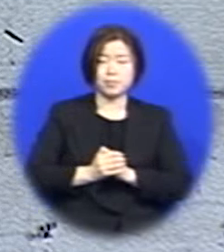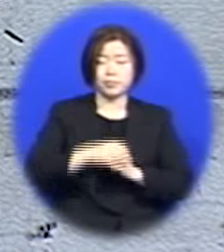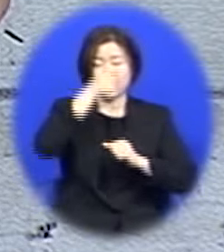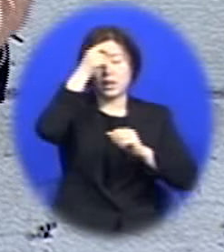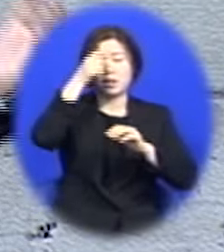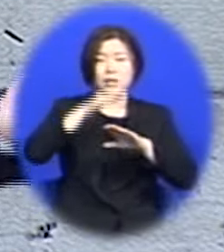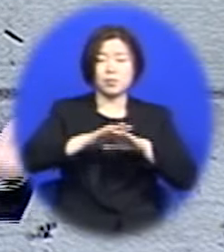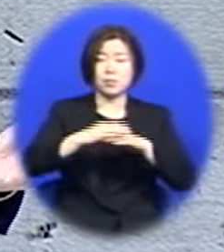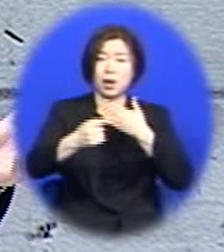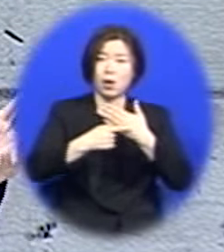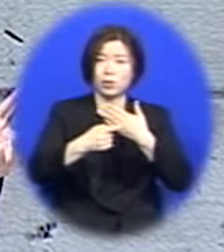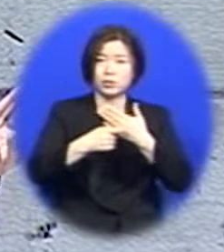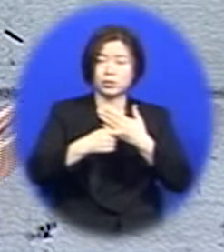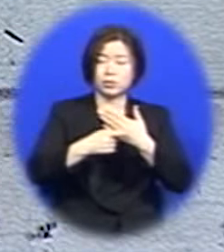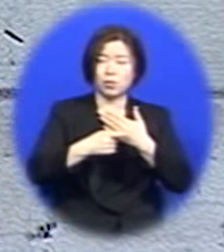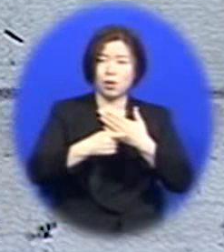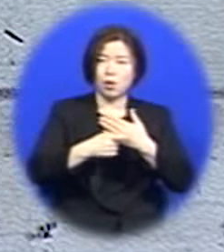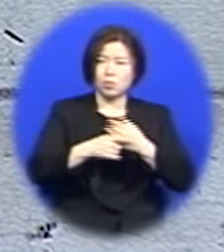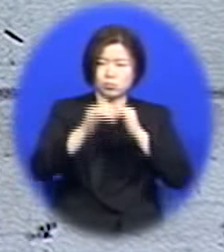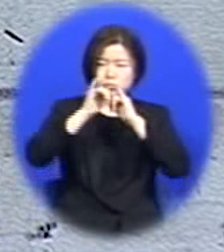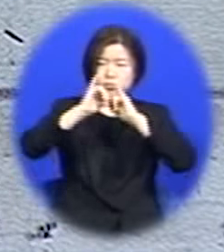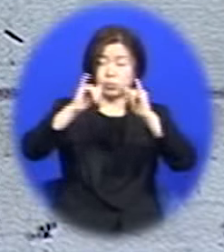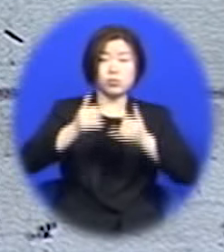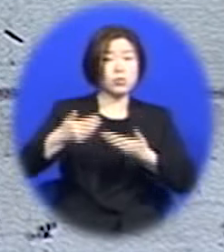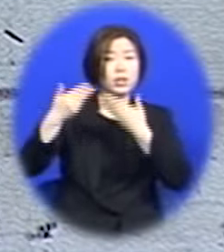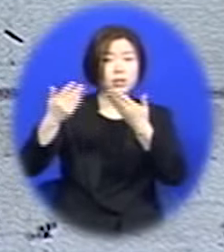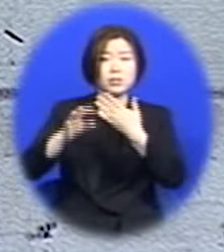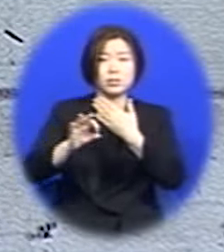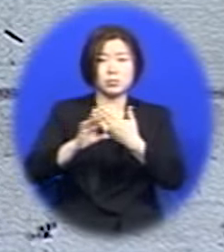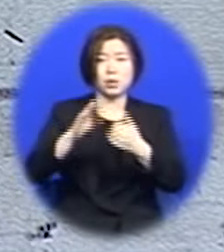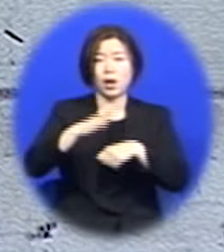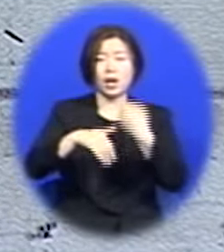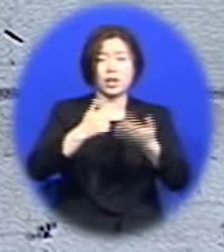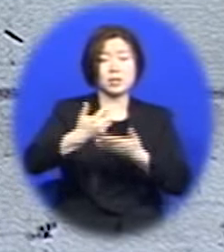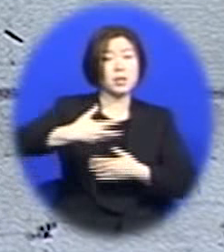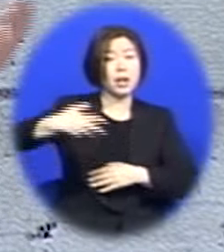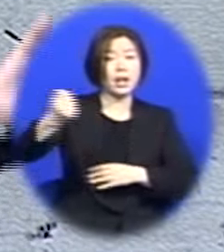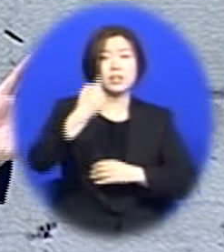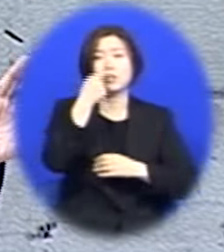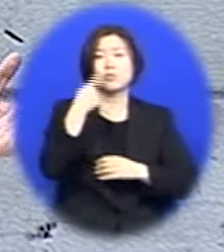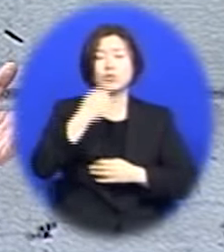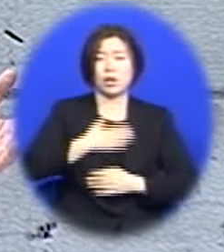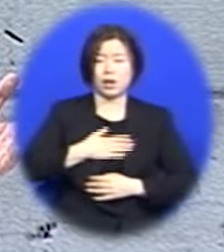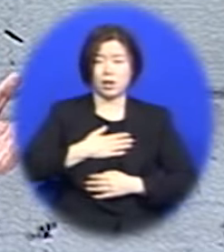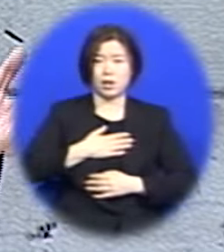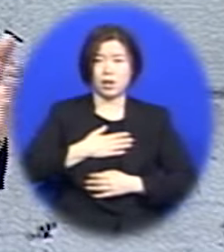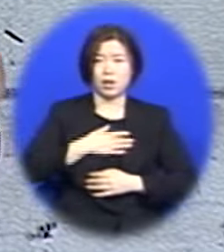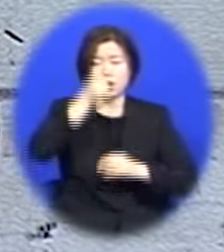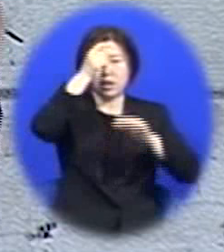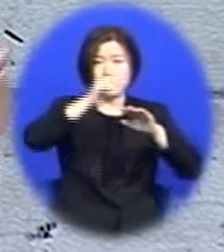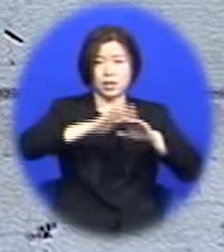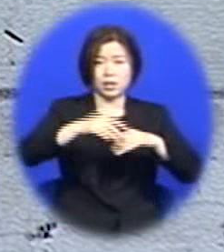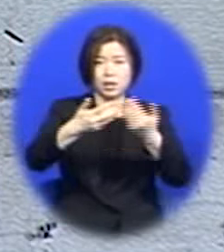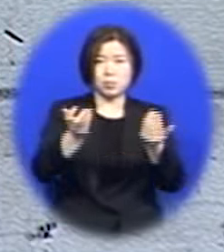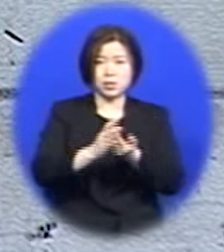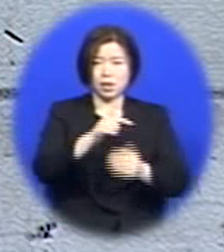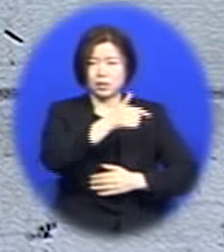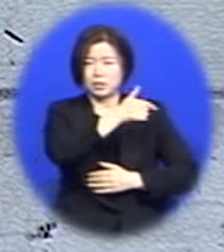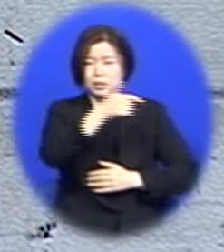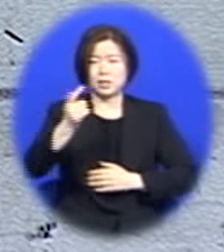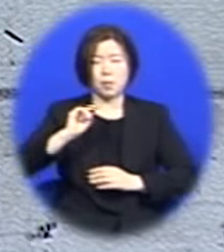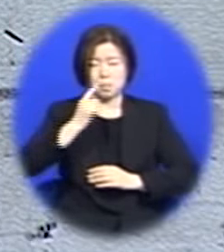예배만 겉으로만 거창하게 드리면 하나님은 다 받으시는 것인 줄로. 예배당 크게 짓고 너무너무 화려하게